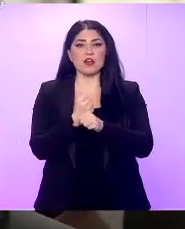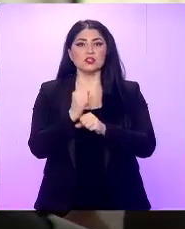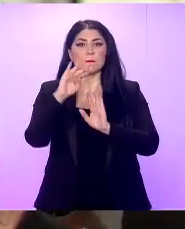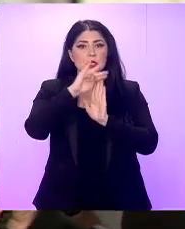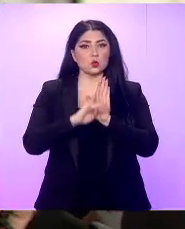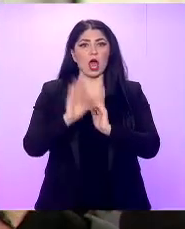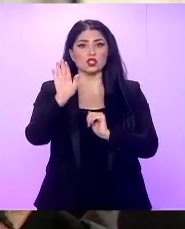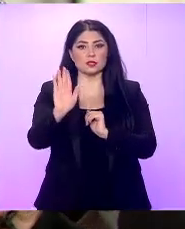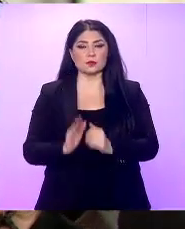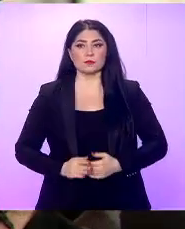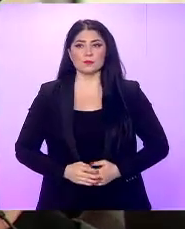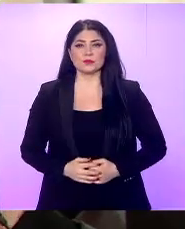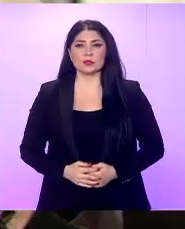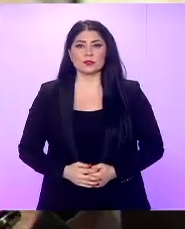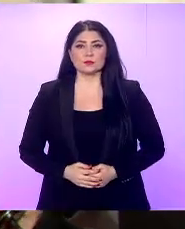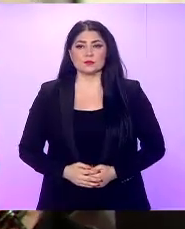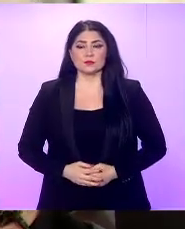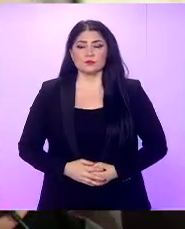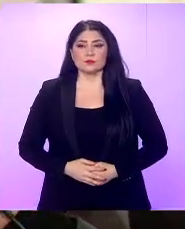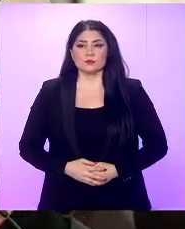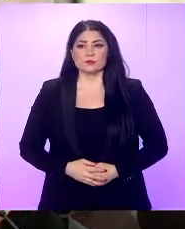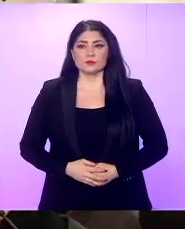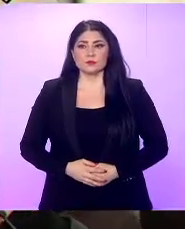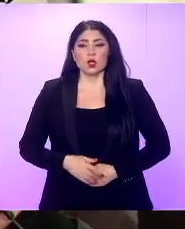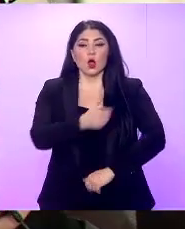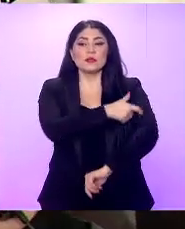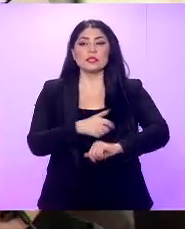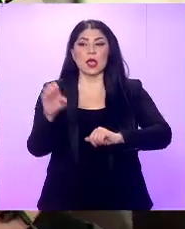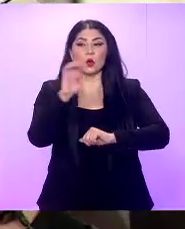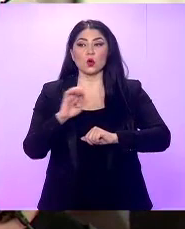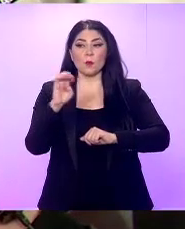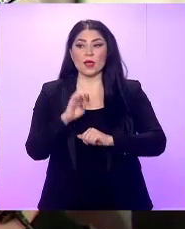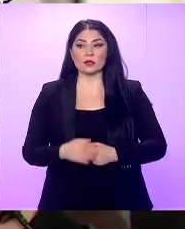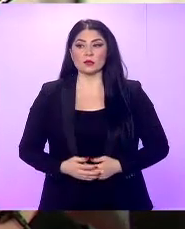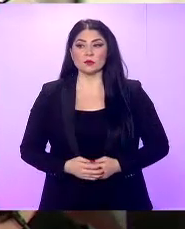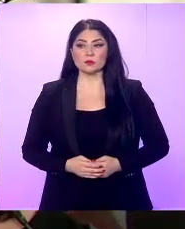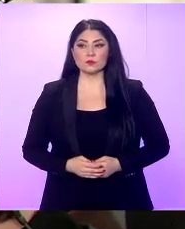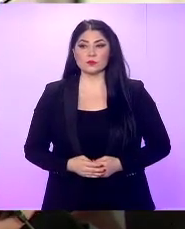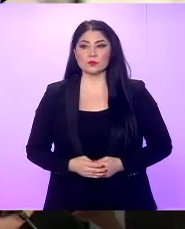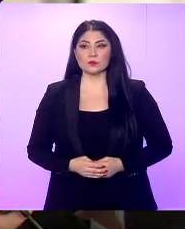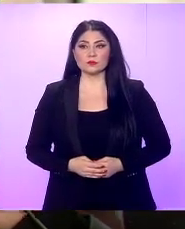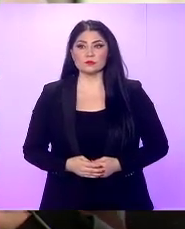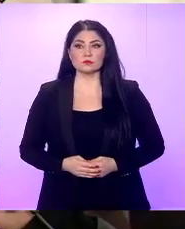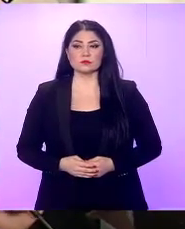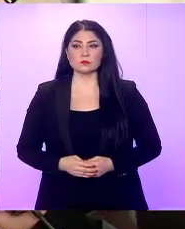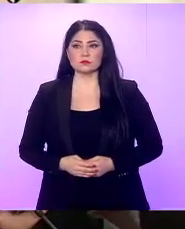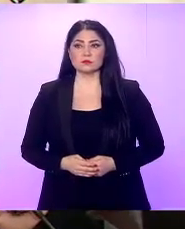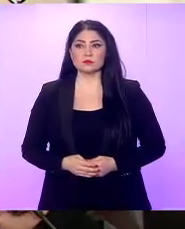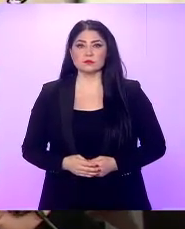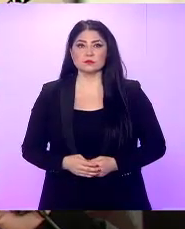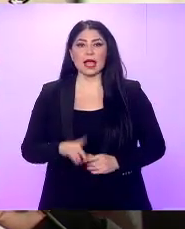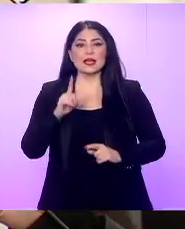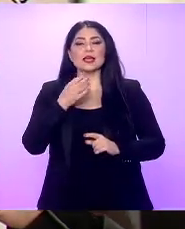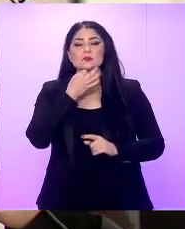măsură. Ca principiu, pentru că aici Comisia Europeană are mesaje câteodată pe care trebuie să le luăm în